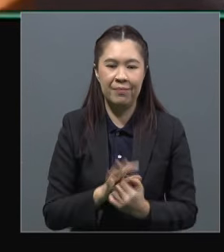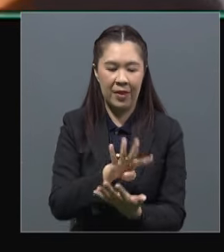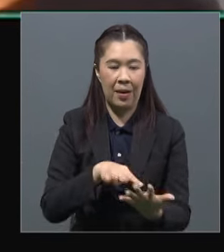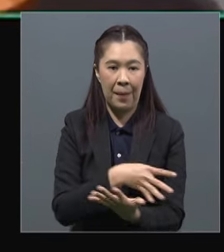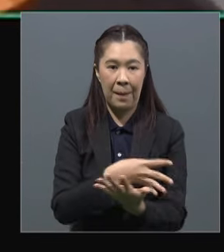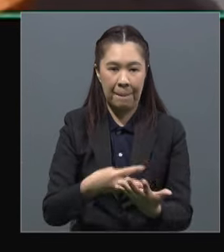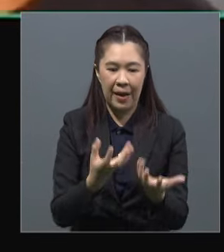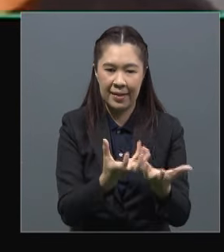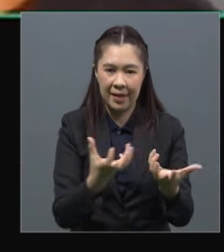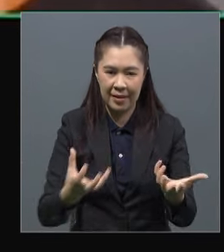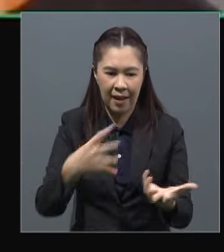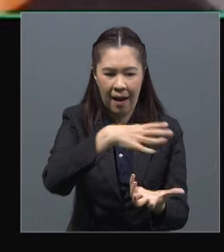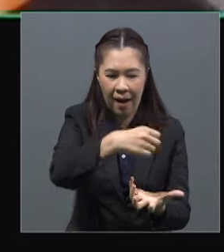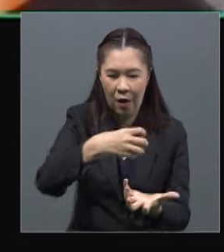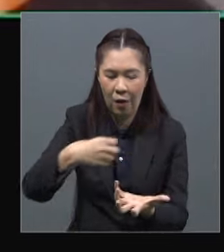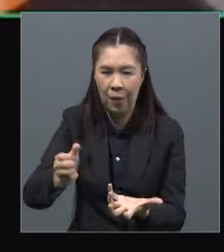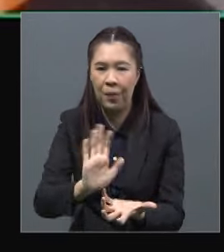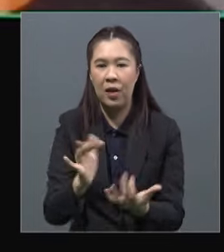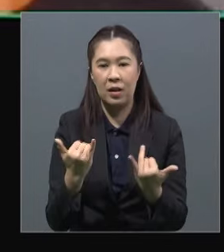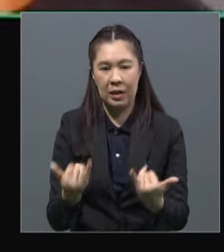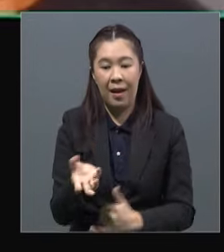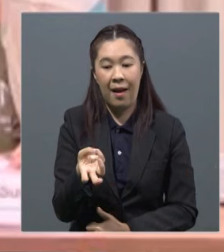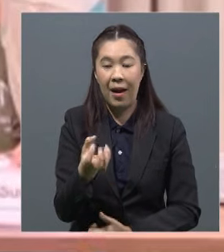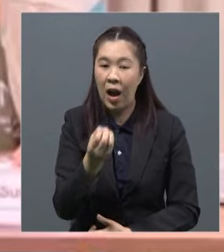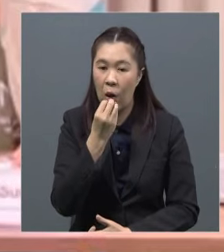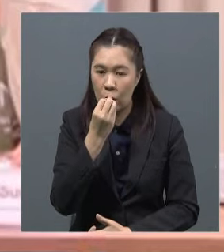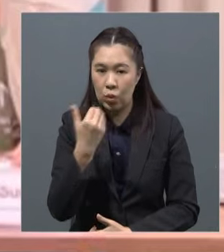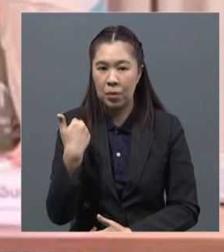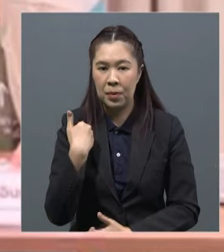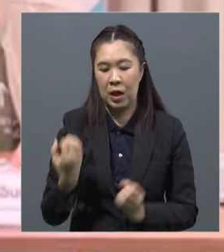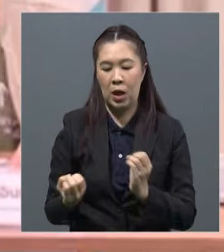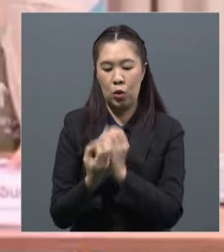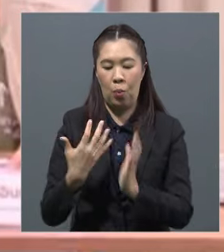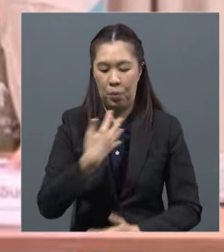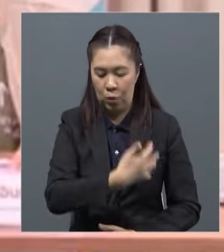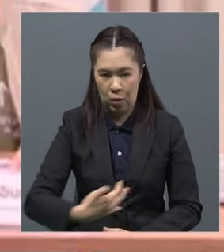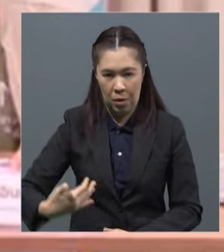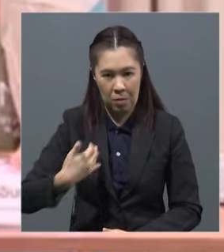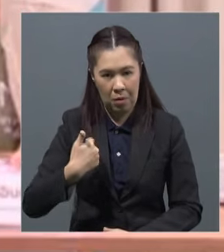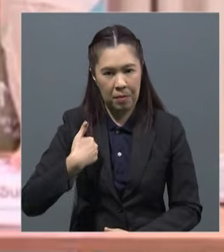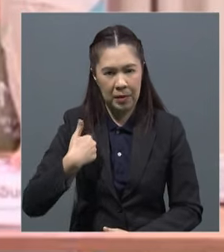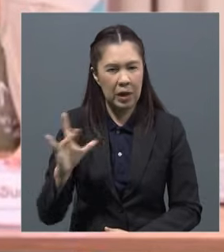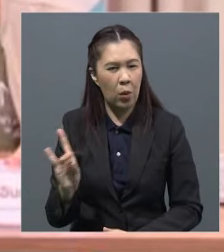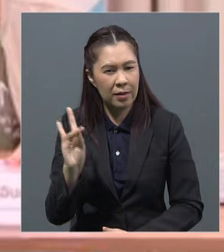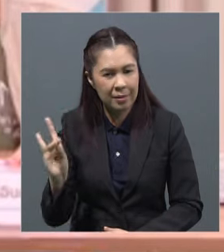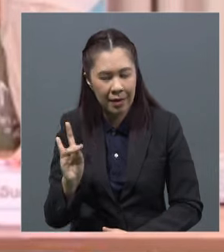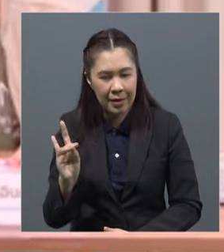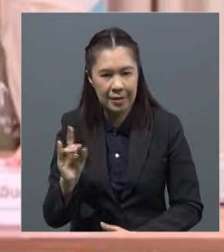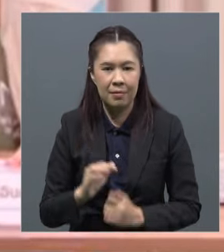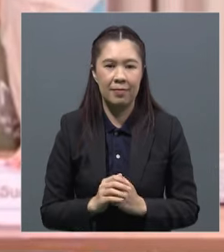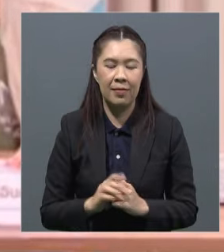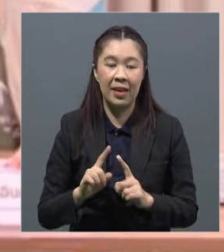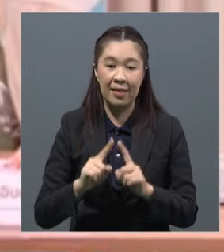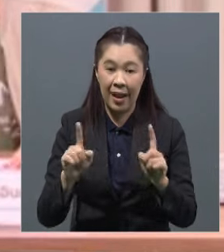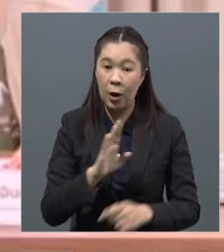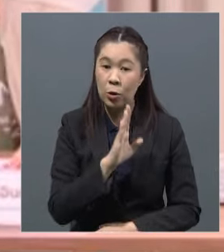าวถ้าสมมุติผลออกมาว่าการบริโภคข้าวนี้จะส่งผลกระทบต่อสุขภาพผู้บริโภคหรือสุขภาพสัตว์แต่ถ้าหากว่า